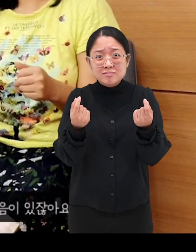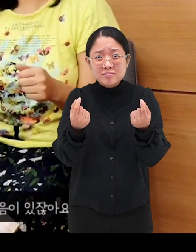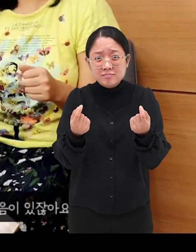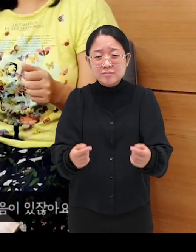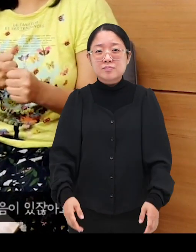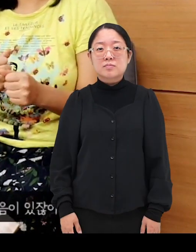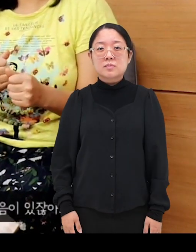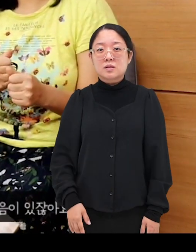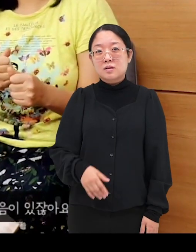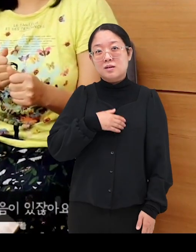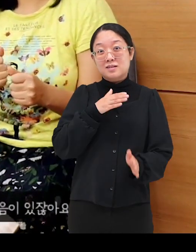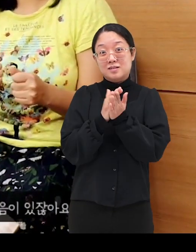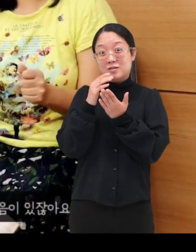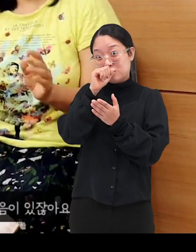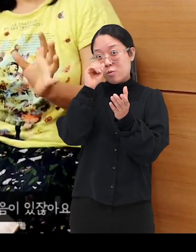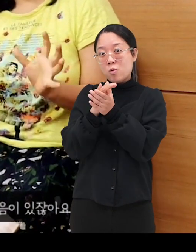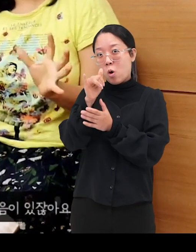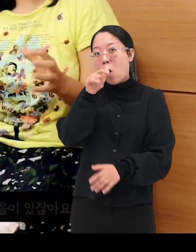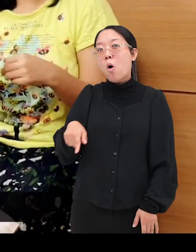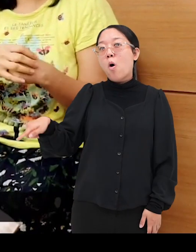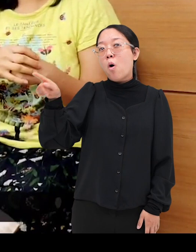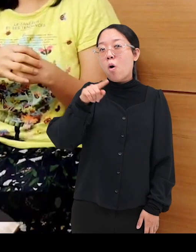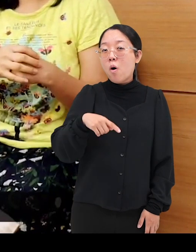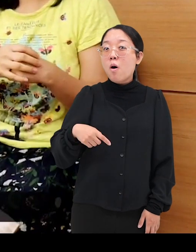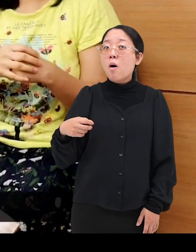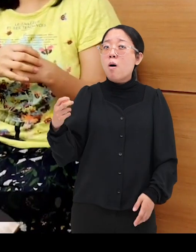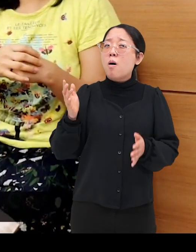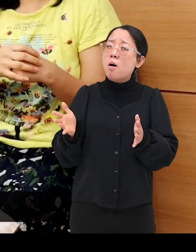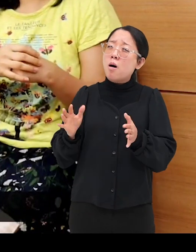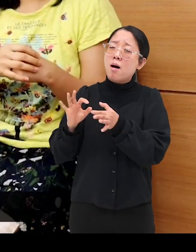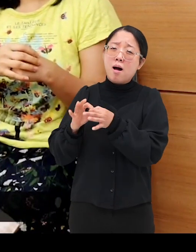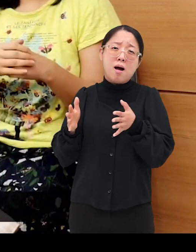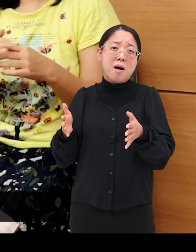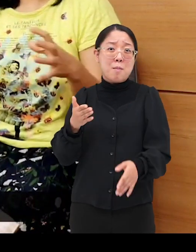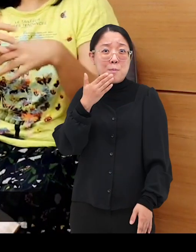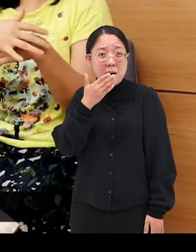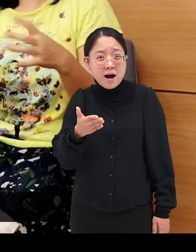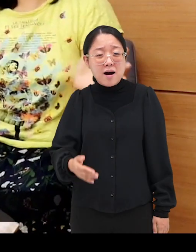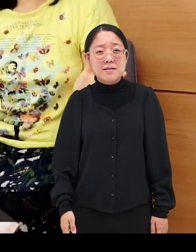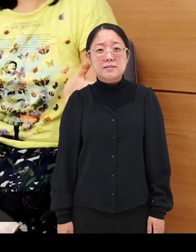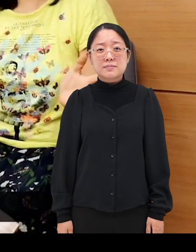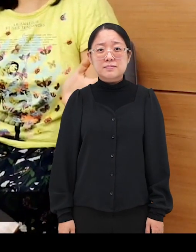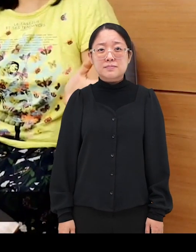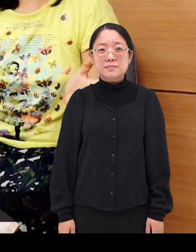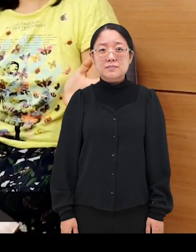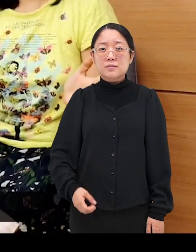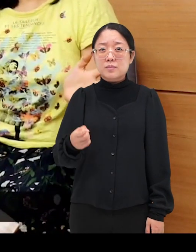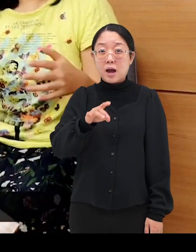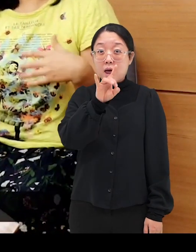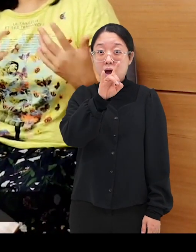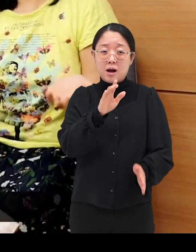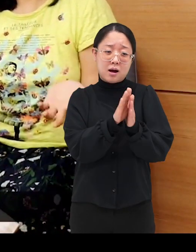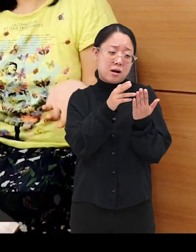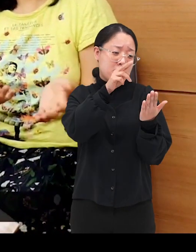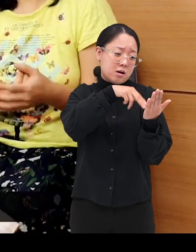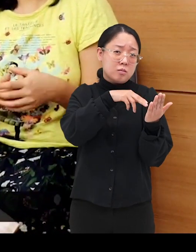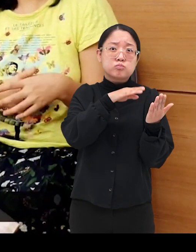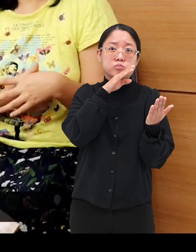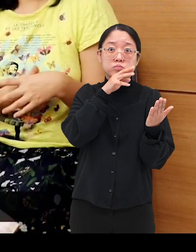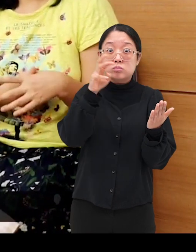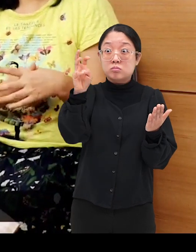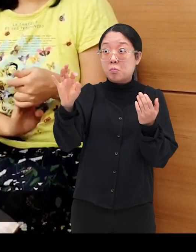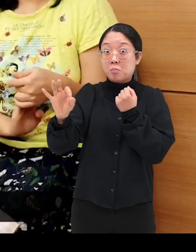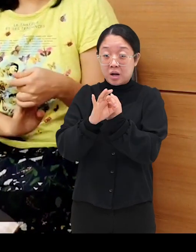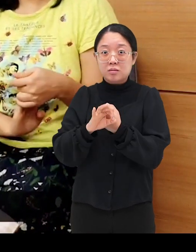싶고 그런 마음 있잖아요. 근데 이렇게 좋은 그런 약간 책벌들이 있으니까 계속 거기서 얘기를 할